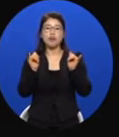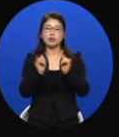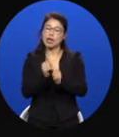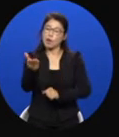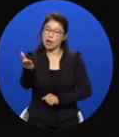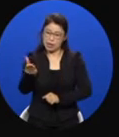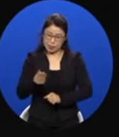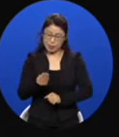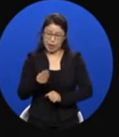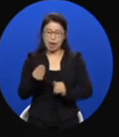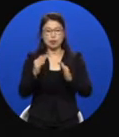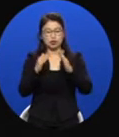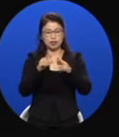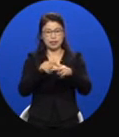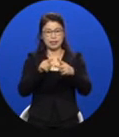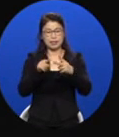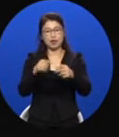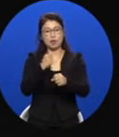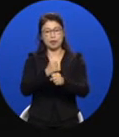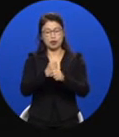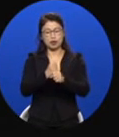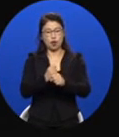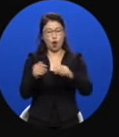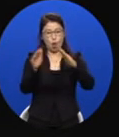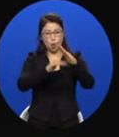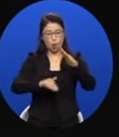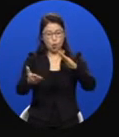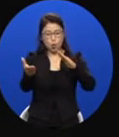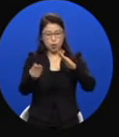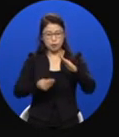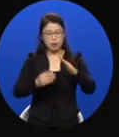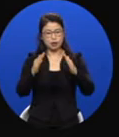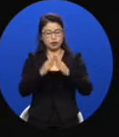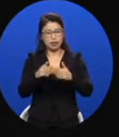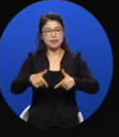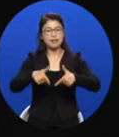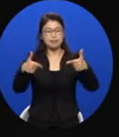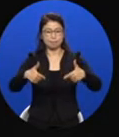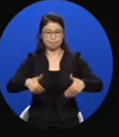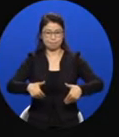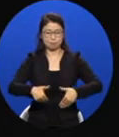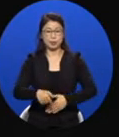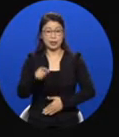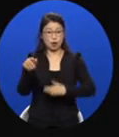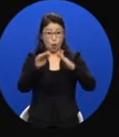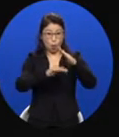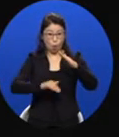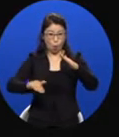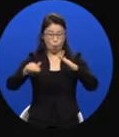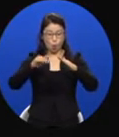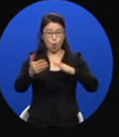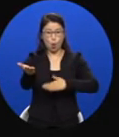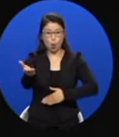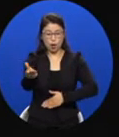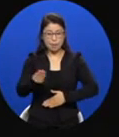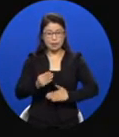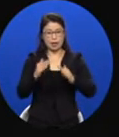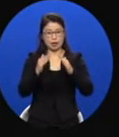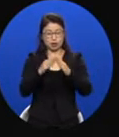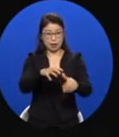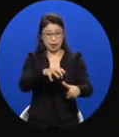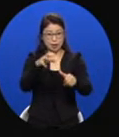사회임대주택이라든가 이런 주택들을 만들어서 공공임대주택을 늘려내는 게 중요하다고 봅니다. 그런 공공임대주택들을